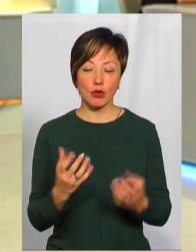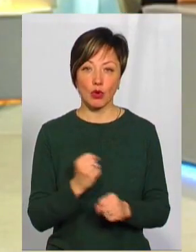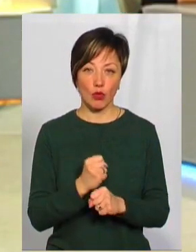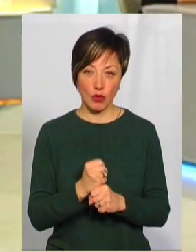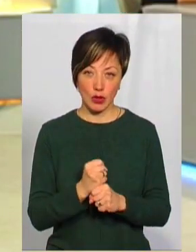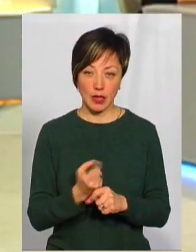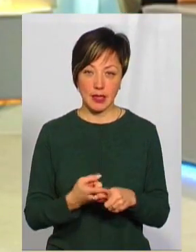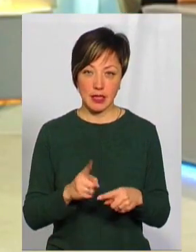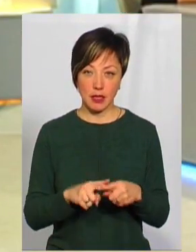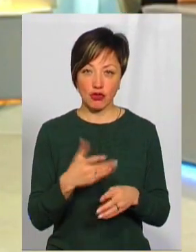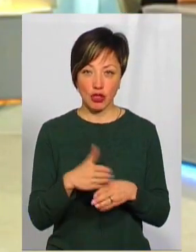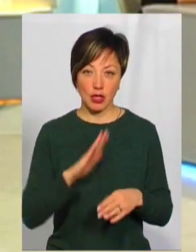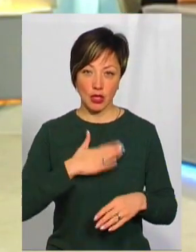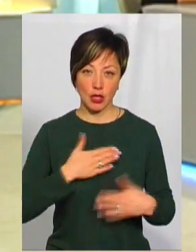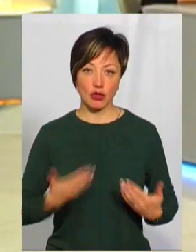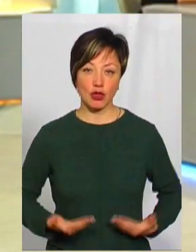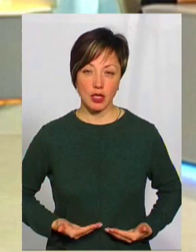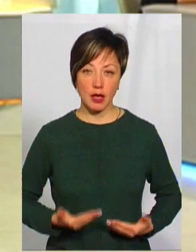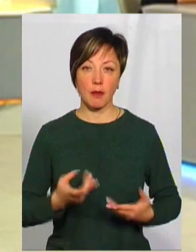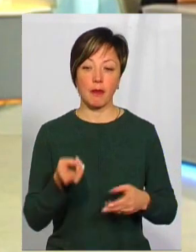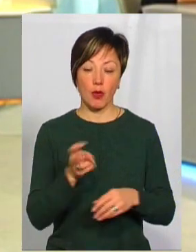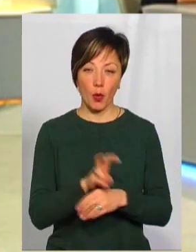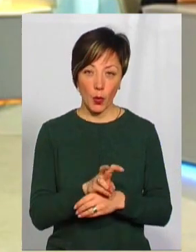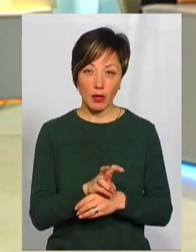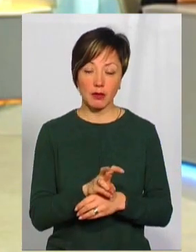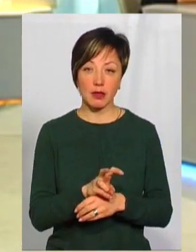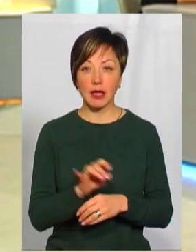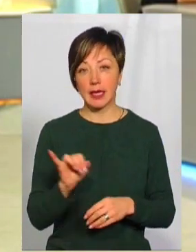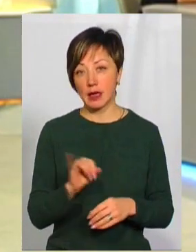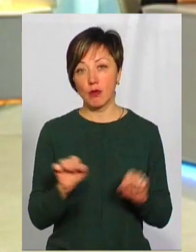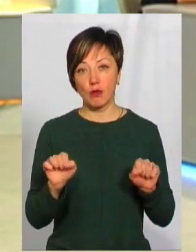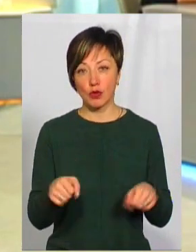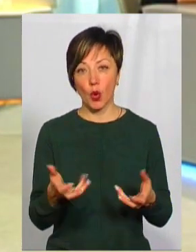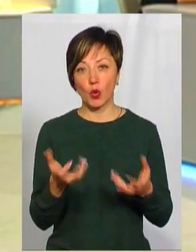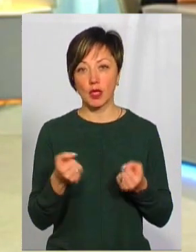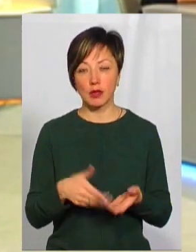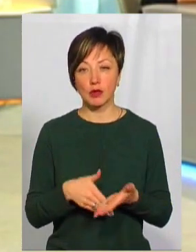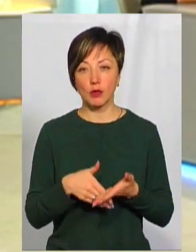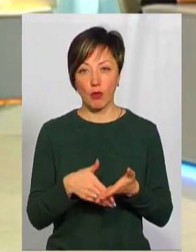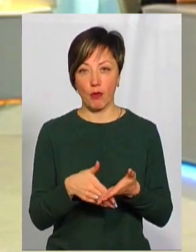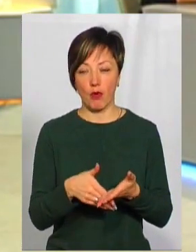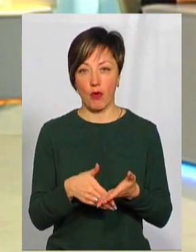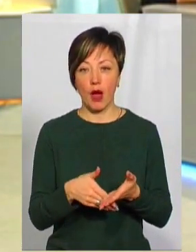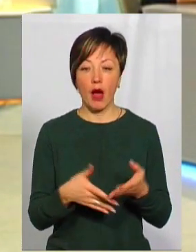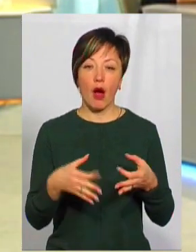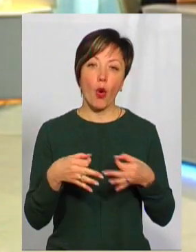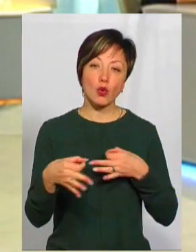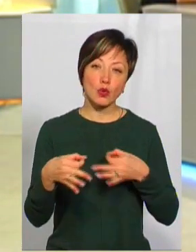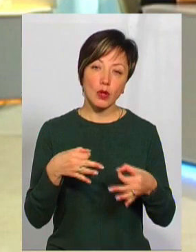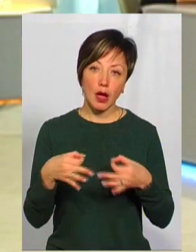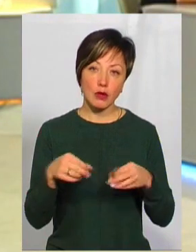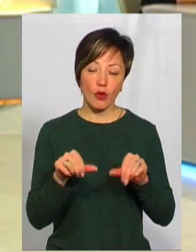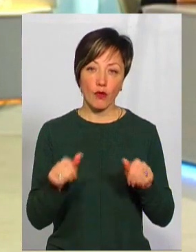робота, це частина нашого життя, де приходять і можуть отримати допомогу, як консультацію,